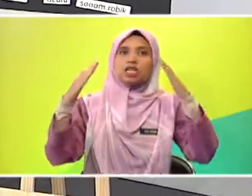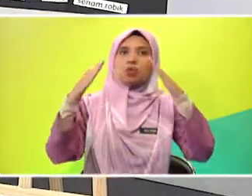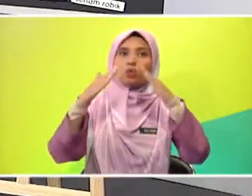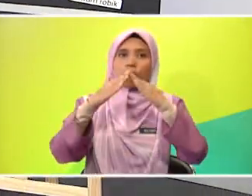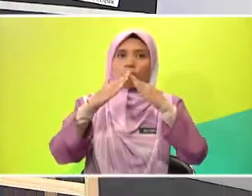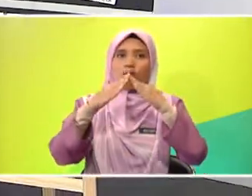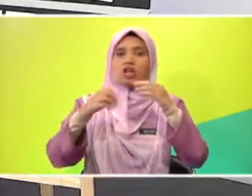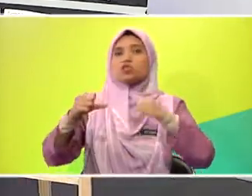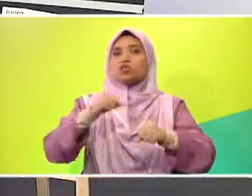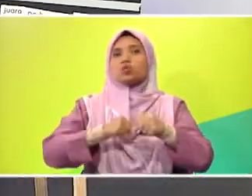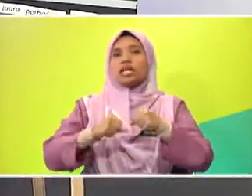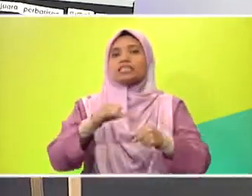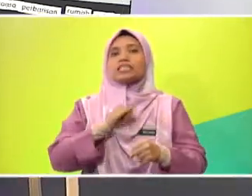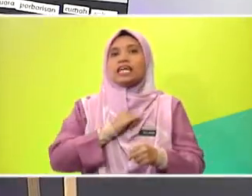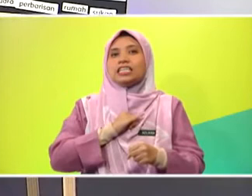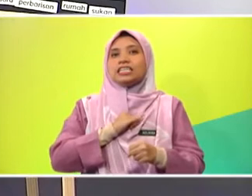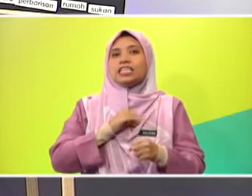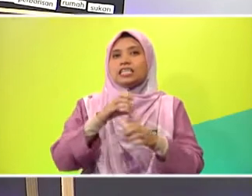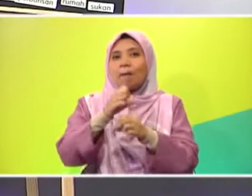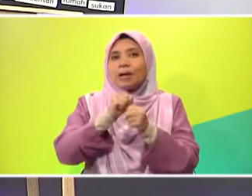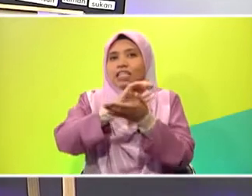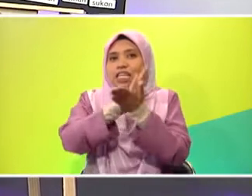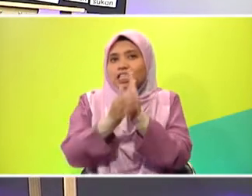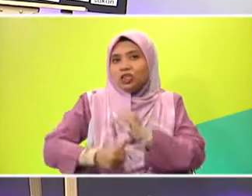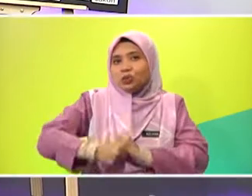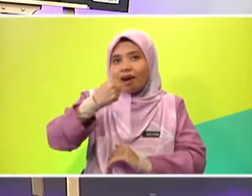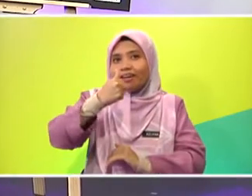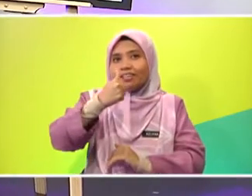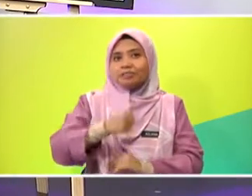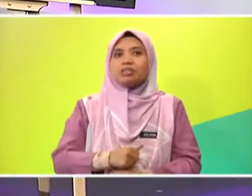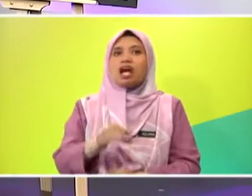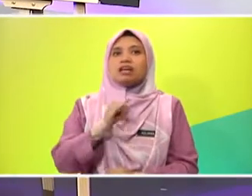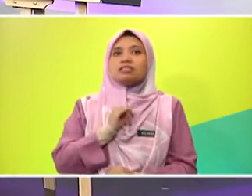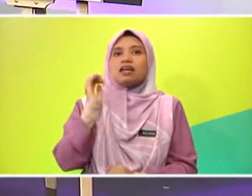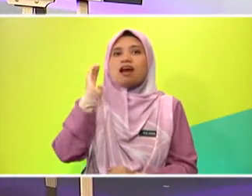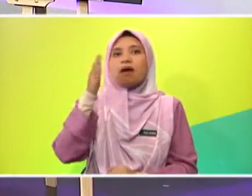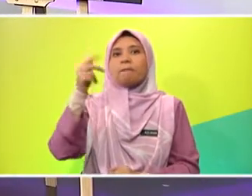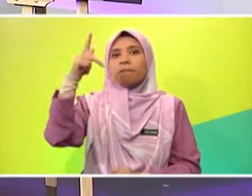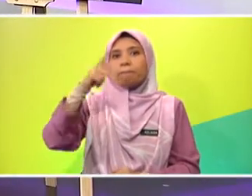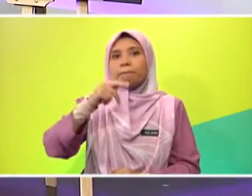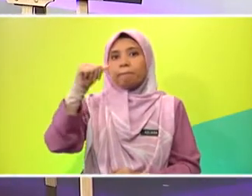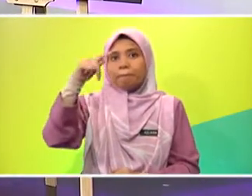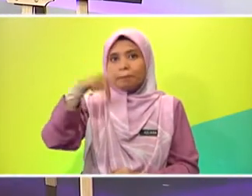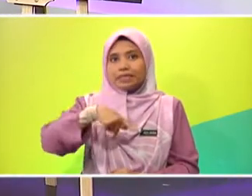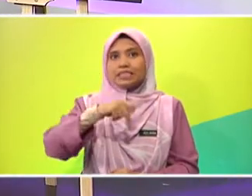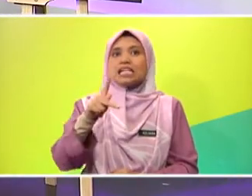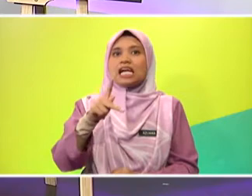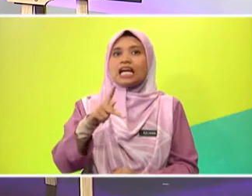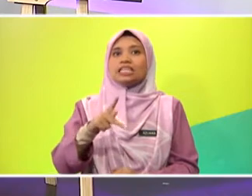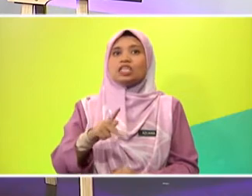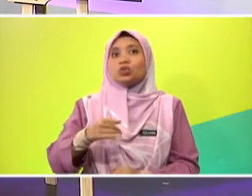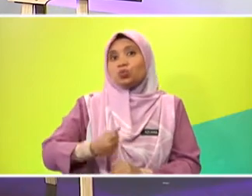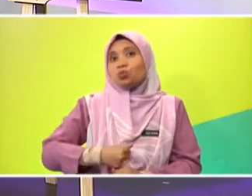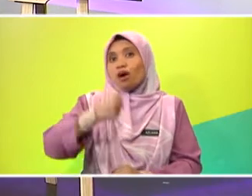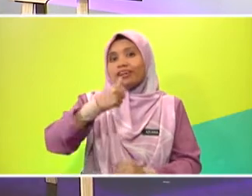saya merampas semula kejuaraan saya akan pastikan kejuaraan milik